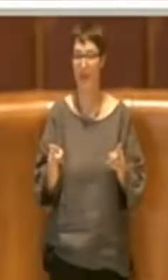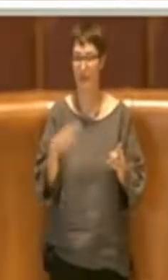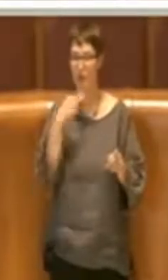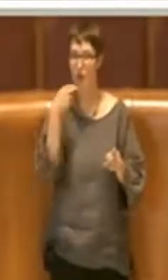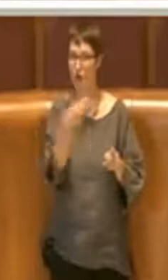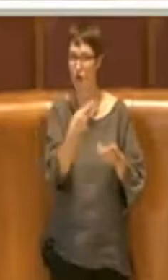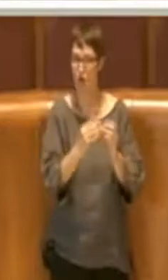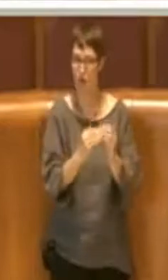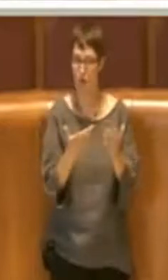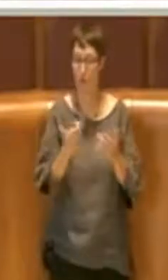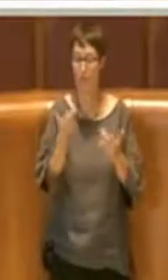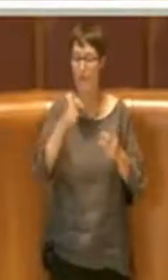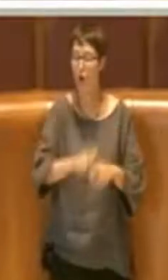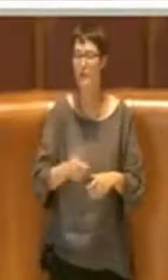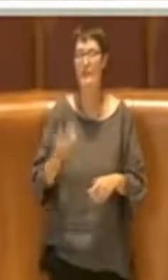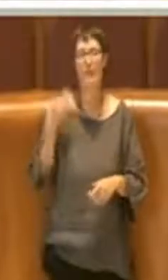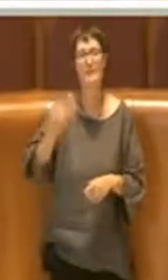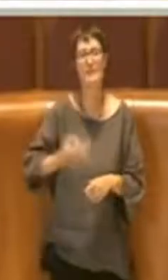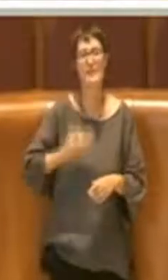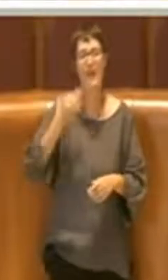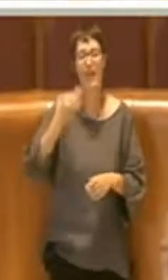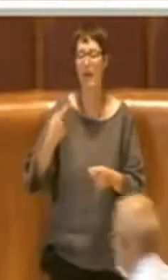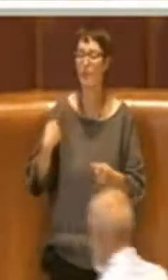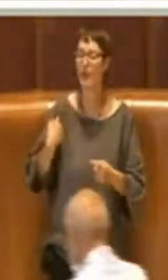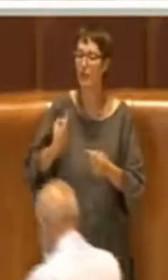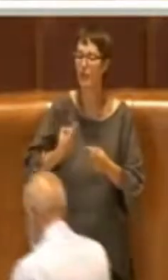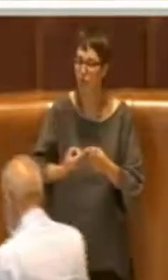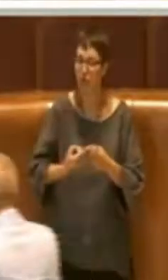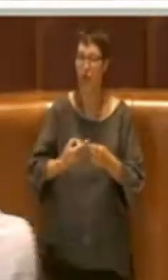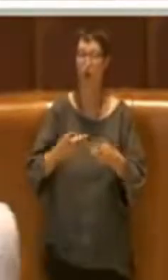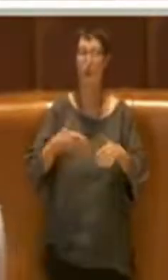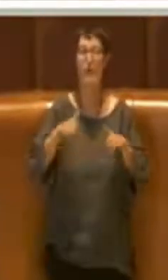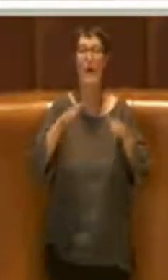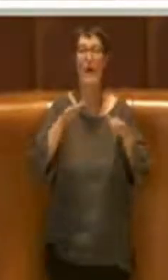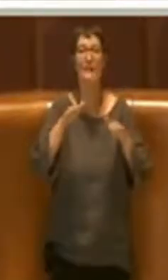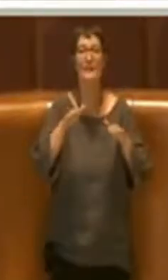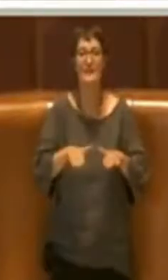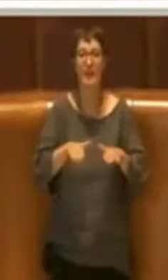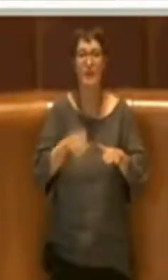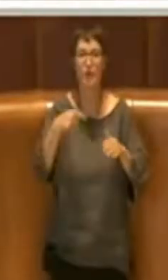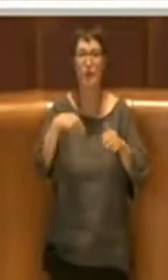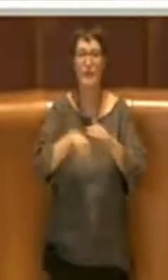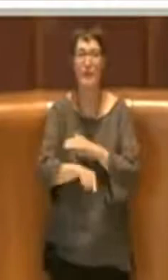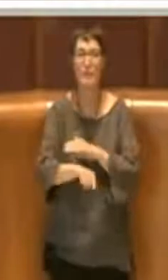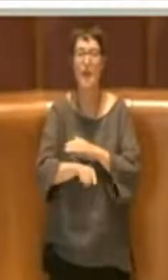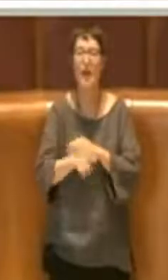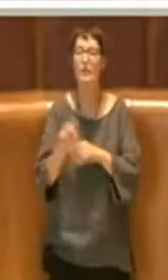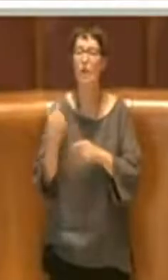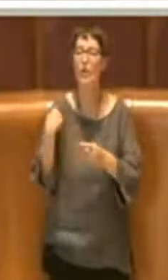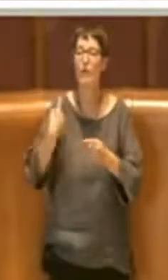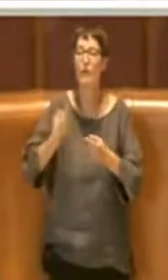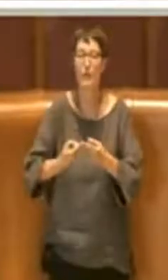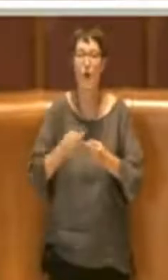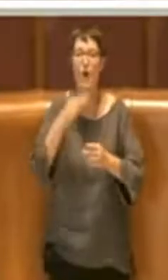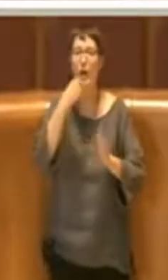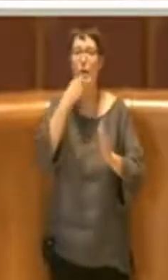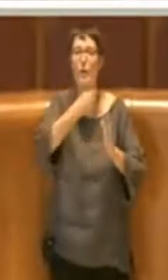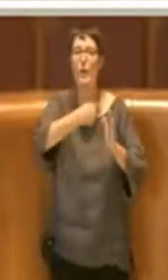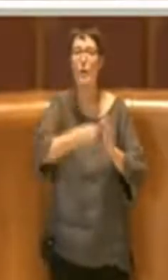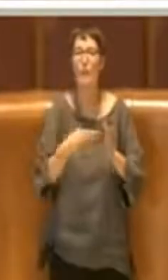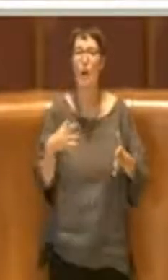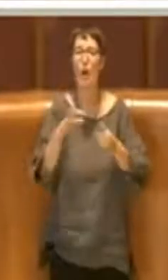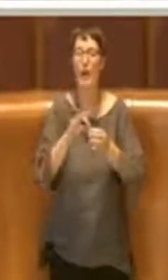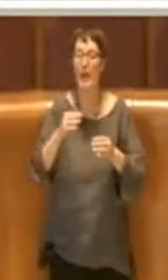le intestazioni della stazione del trasporto pubblico seguono la toponomastica. Esperimenti, diciamo così, tra